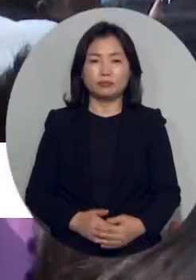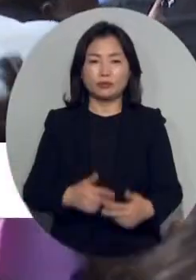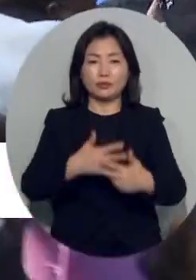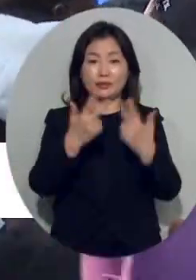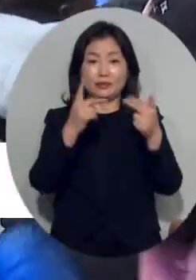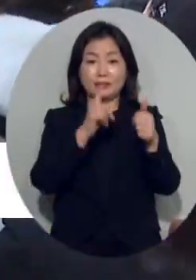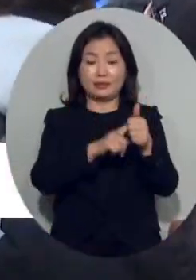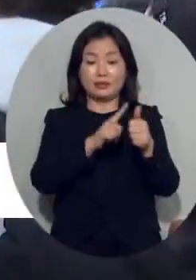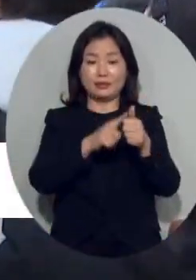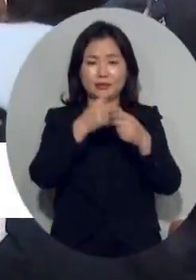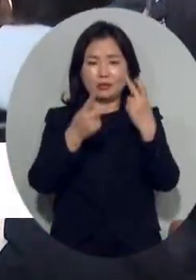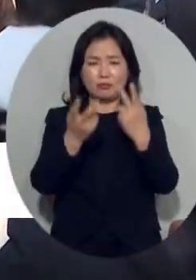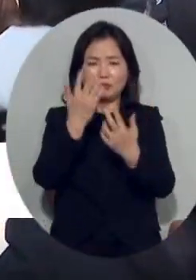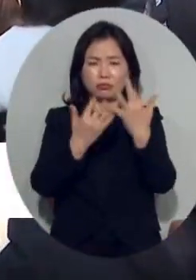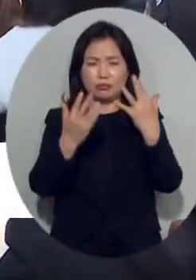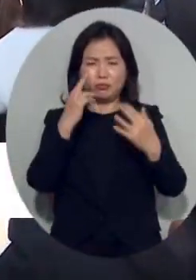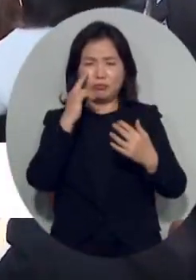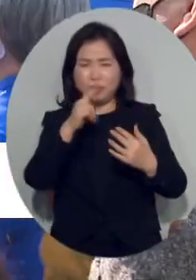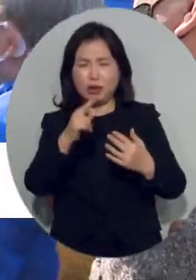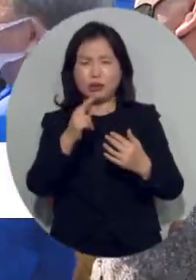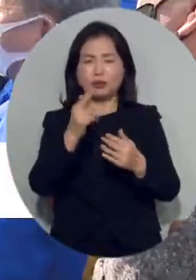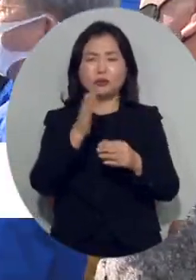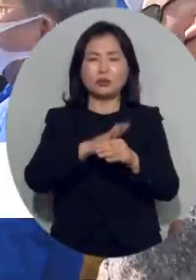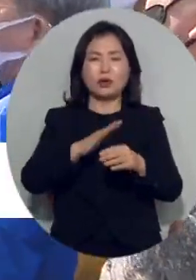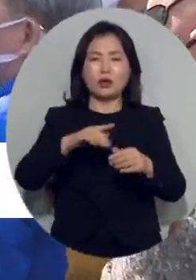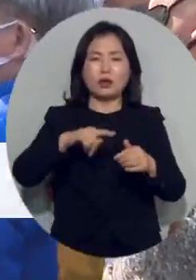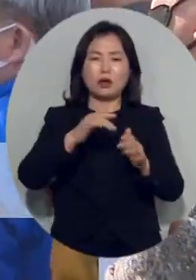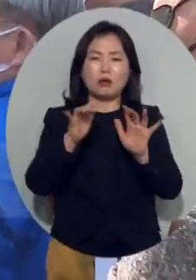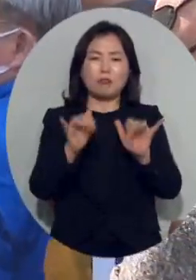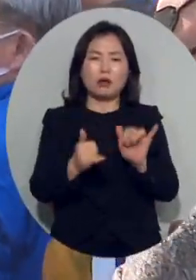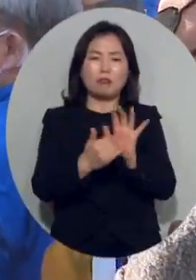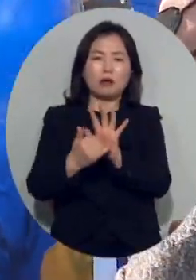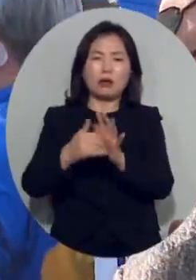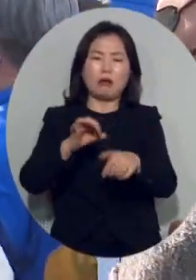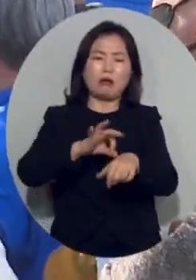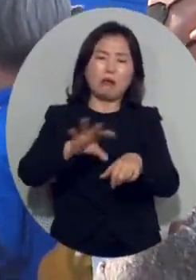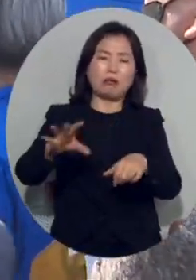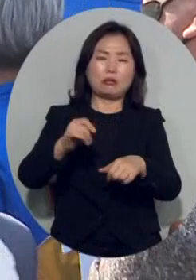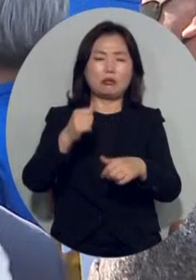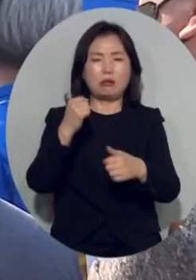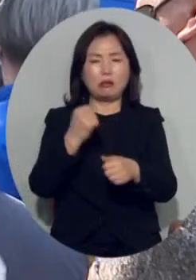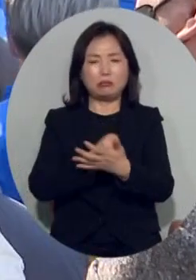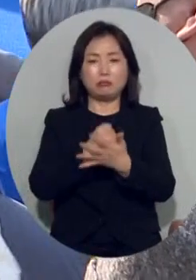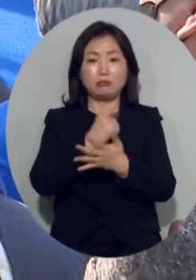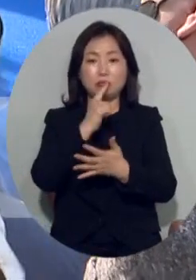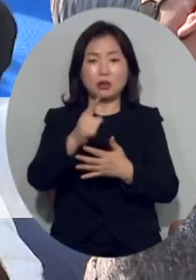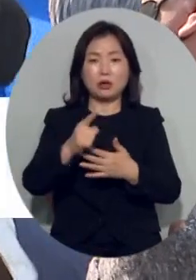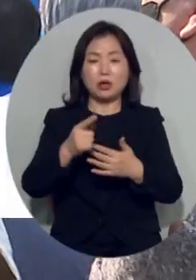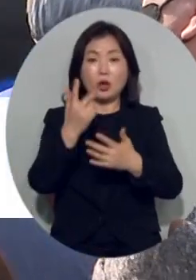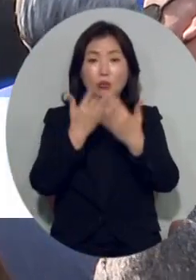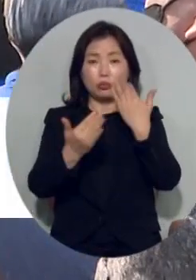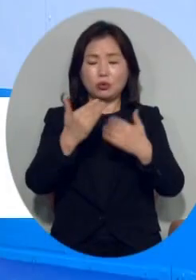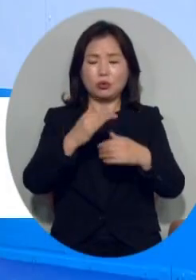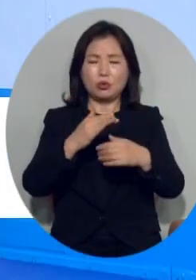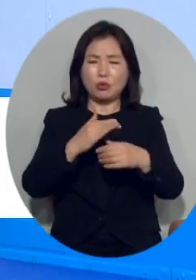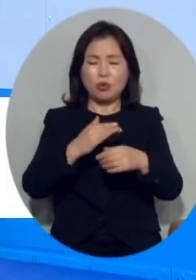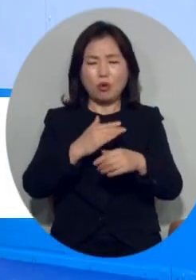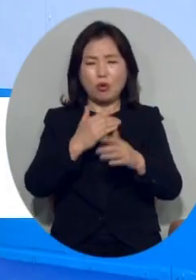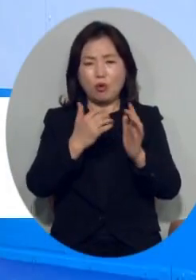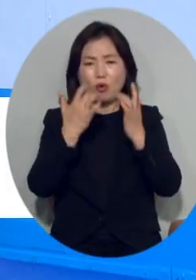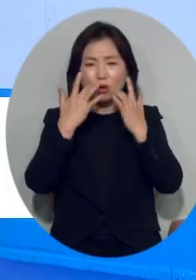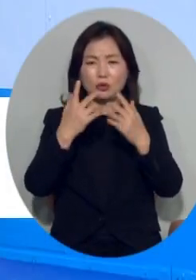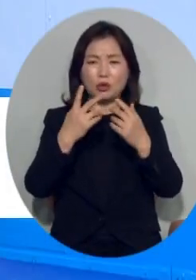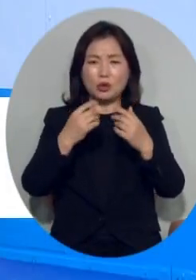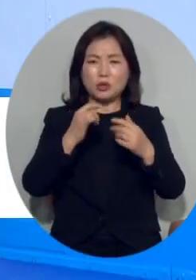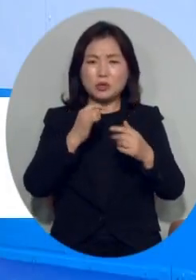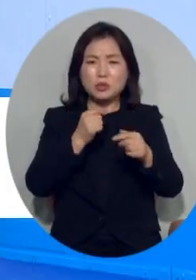이재명 후보는 산불이 참혹한 상황인데도 대비가 허술하다며 입을 열었습니다. 큰 불에는 제대로 된 대책이라 할 수 없는